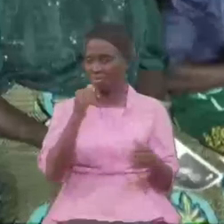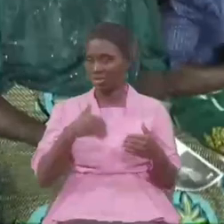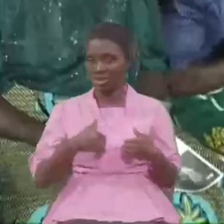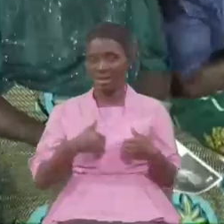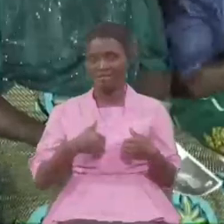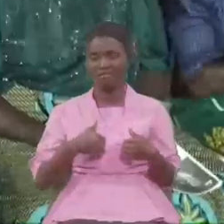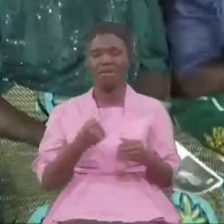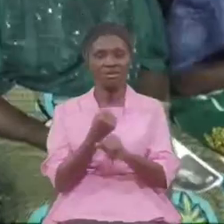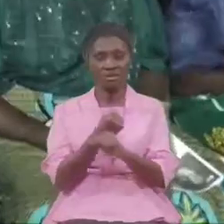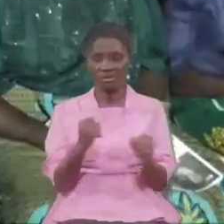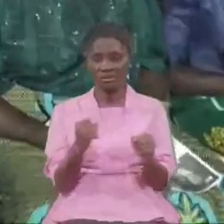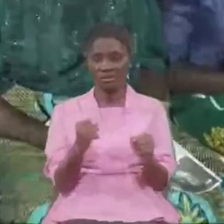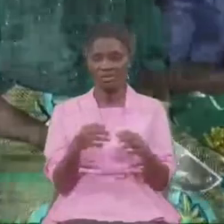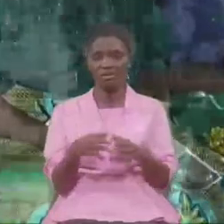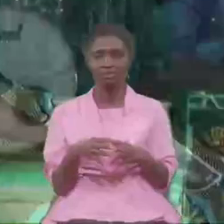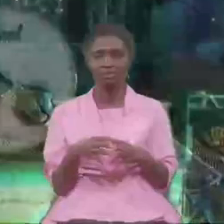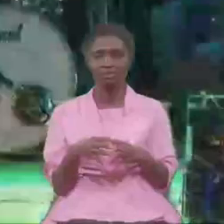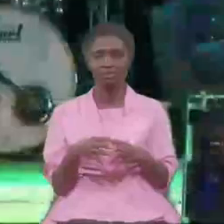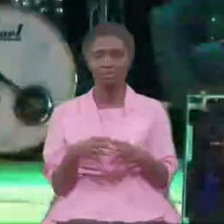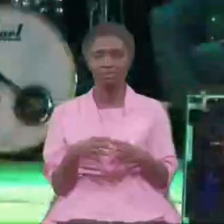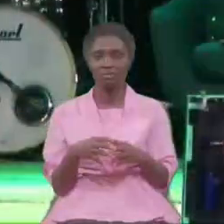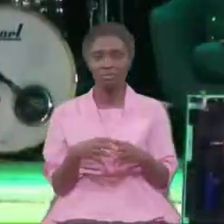beaucoup n'auront pas le salut.